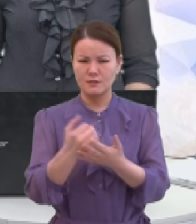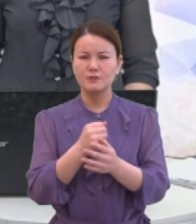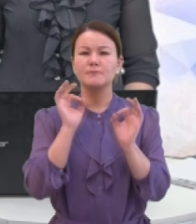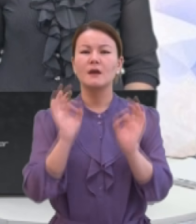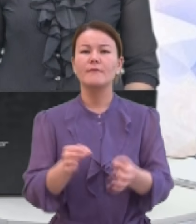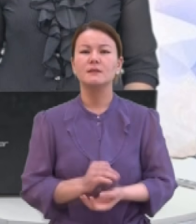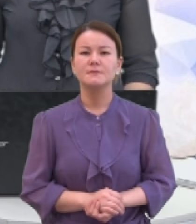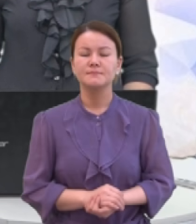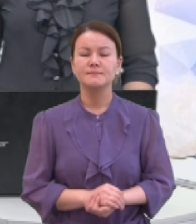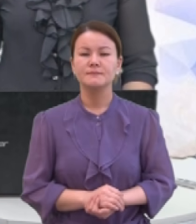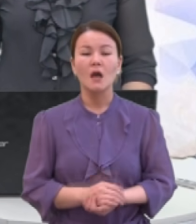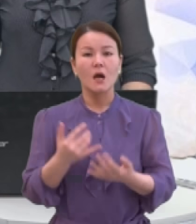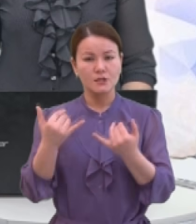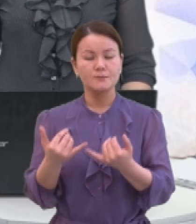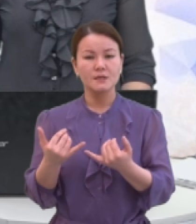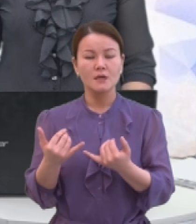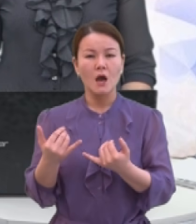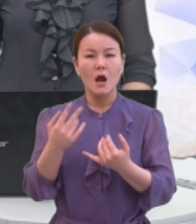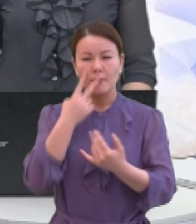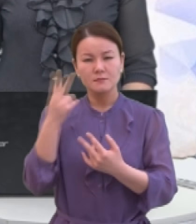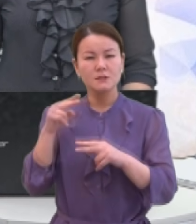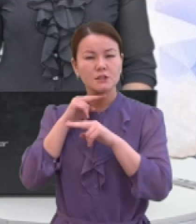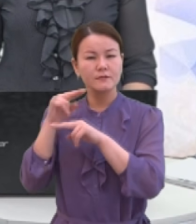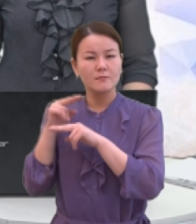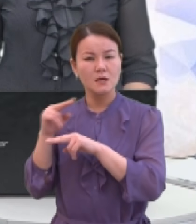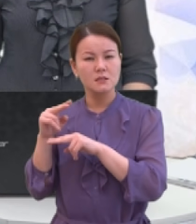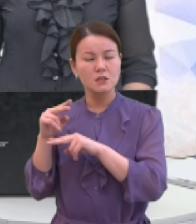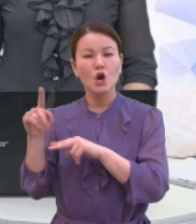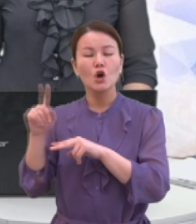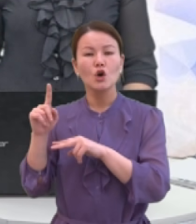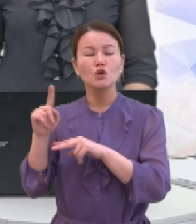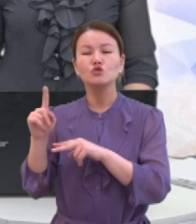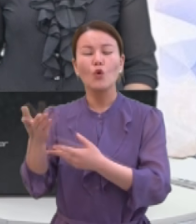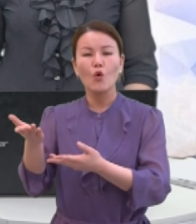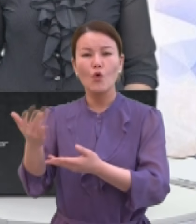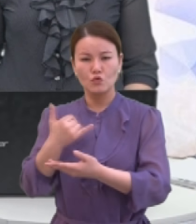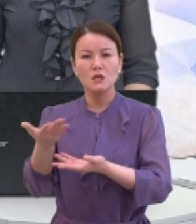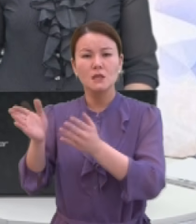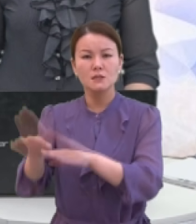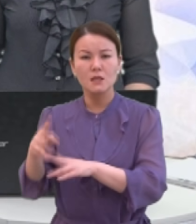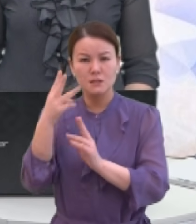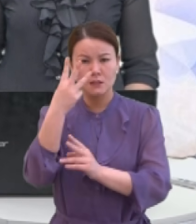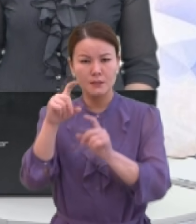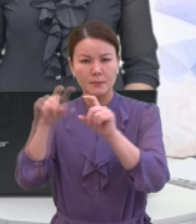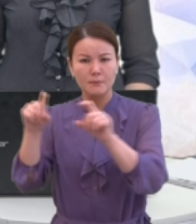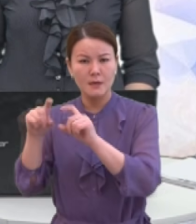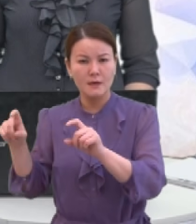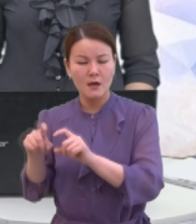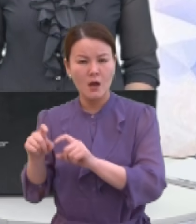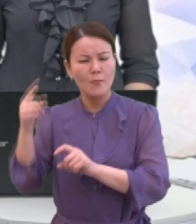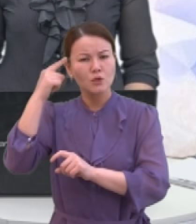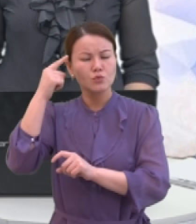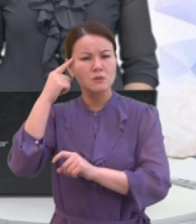а теперь обратите внимание что у нас осталось 3 примера подумаете